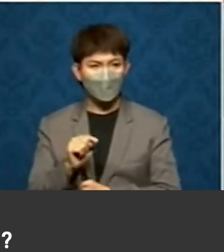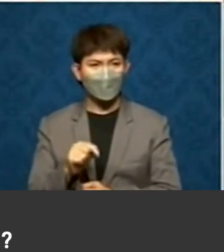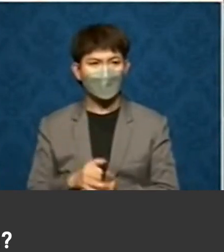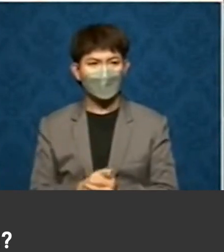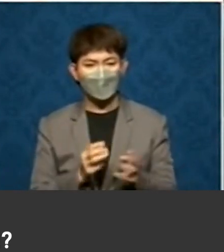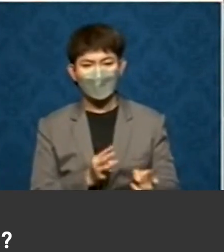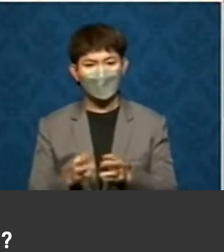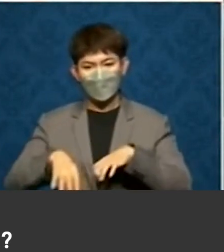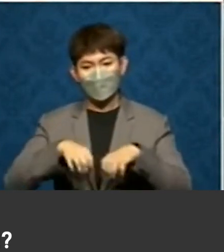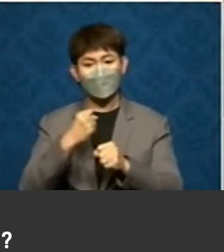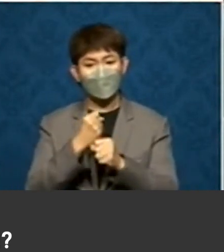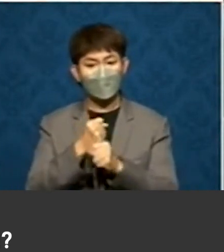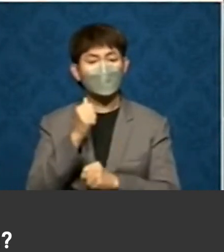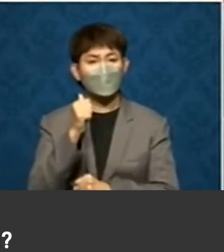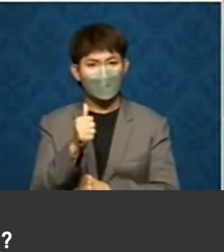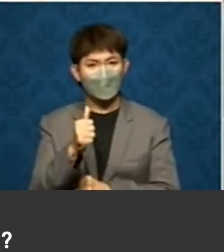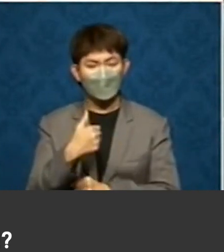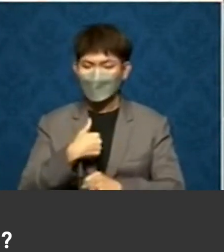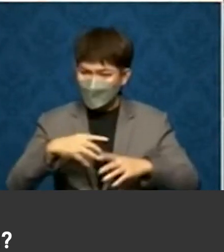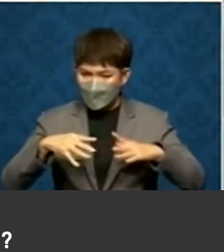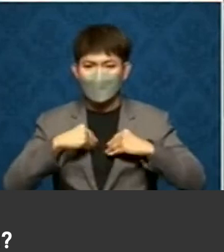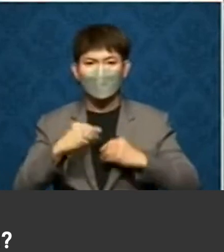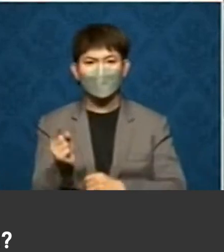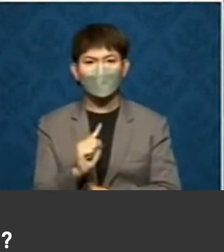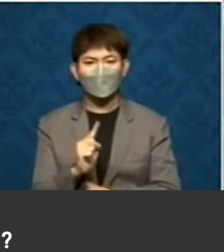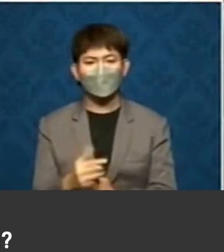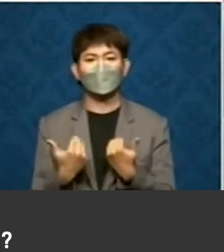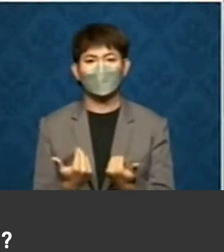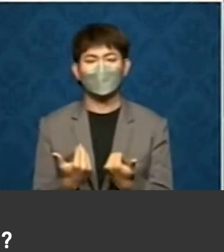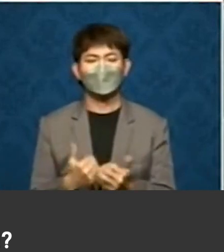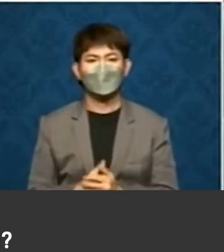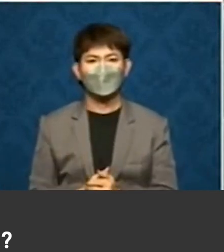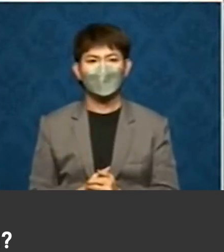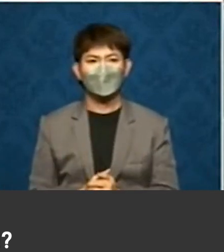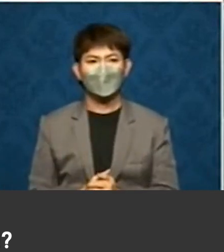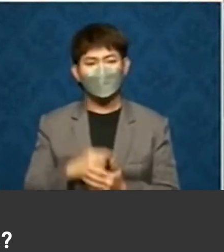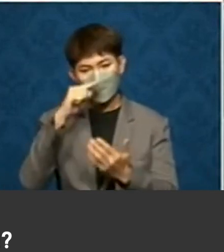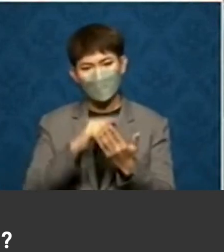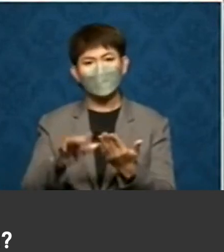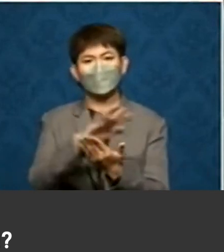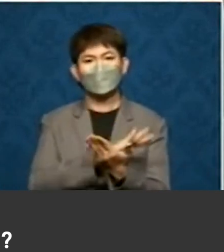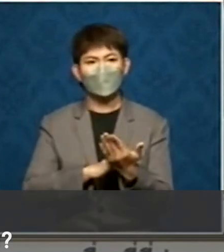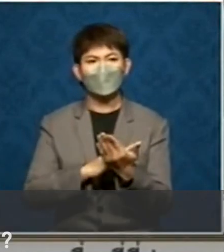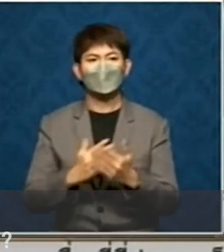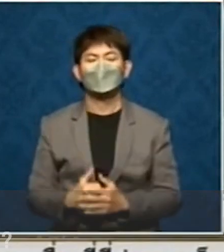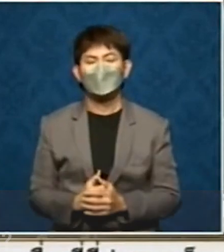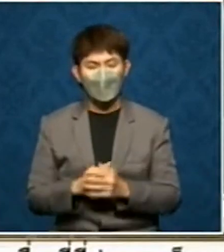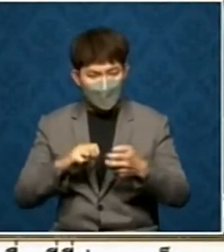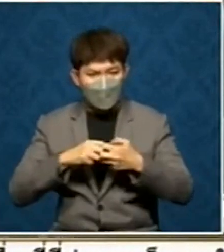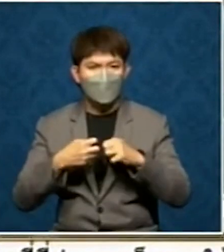ี่พูดแทนประชาชนอภิบรายเลยแ้แต่น้อยอย่กล crypto- cleaned,ปลอยต่อต้นได้อภิบรายไมไว้วัใจโดยอภ approxim